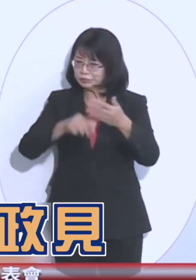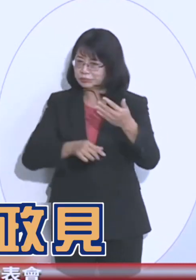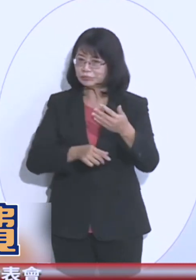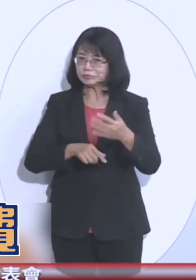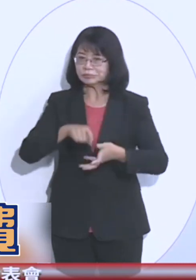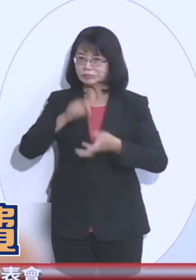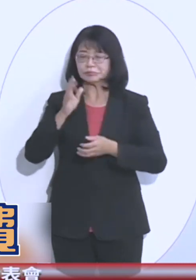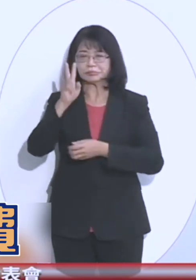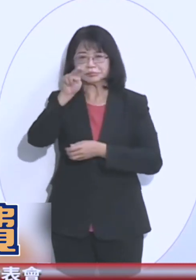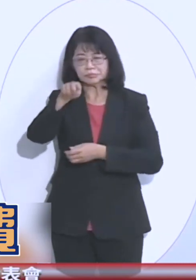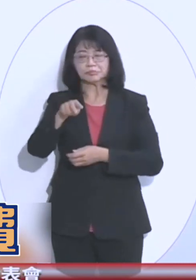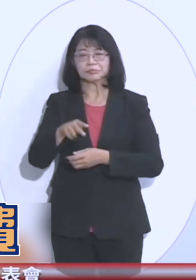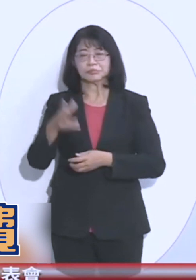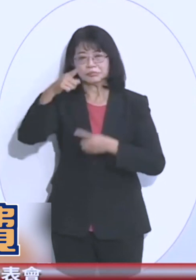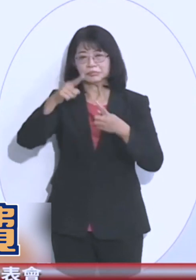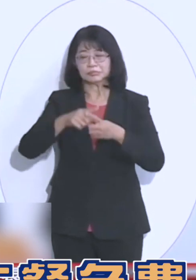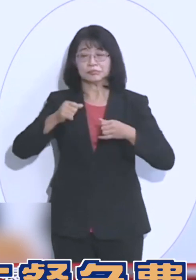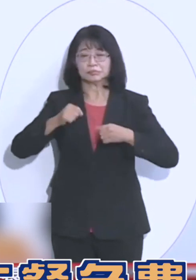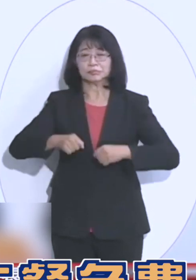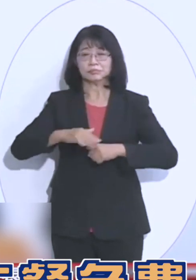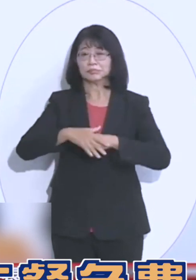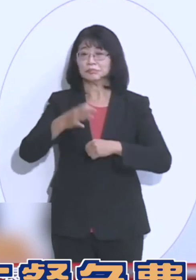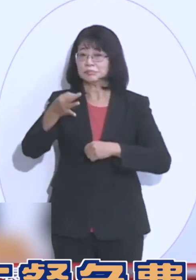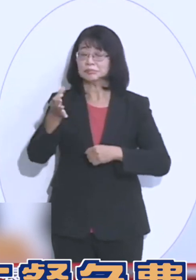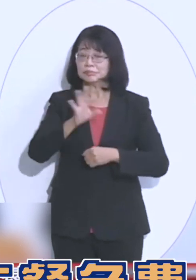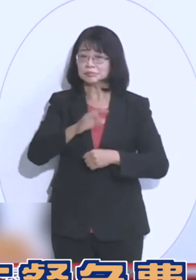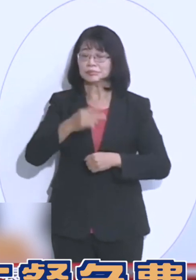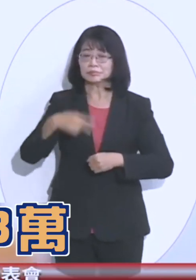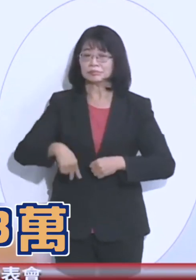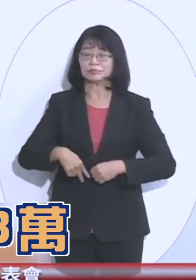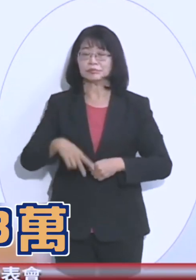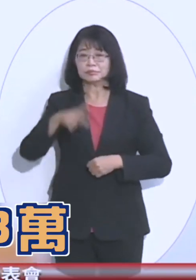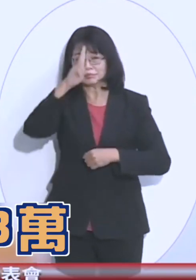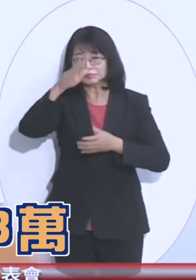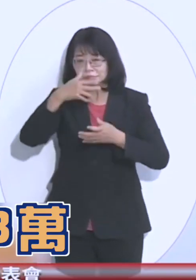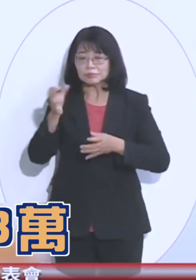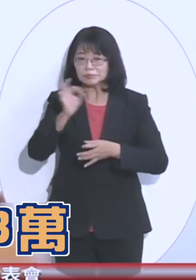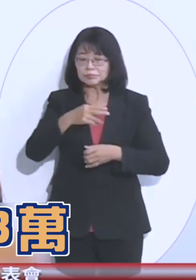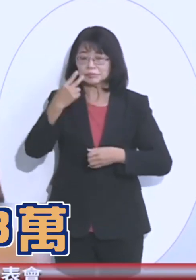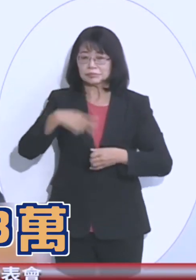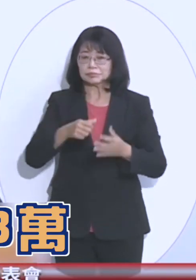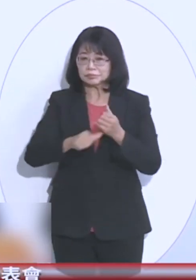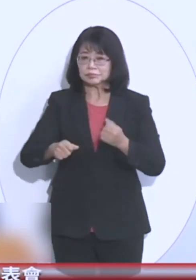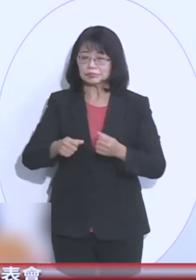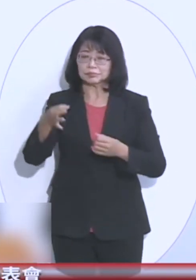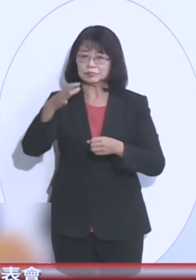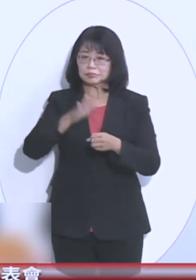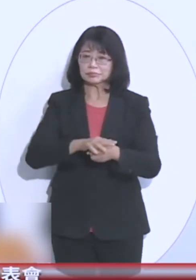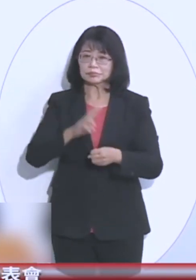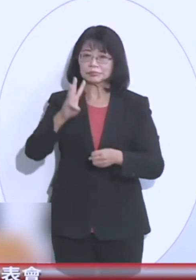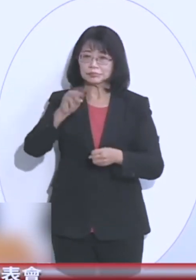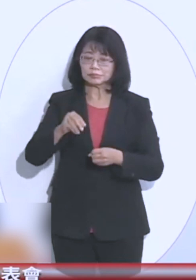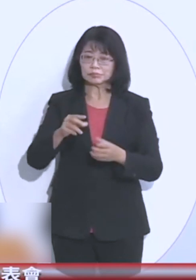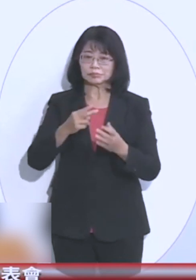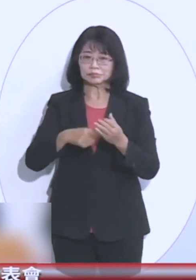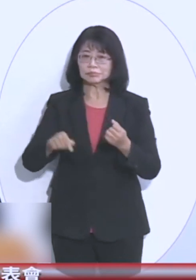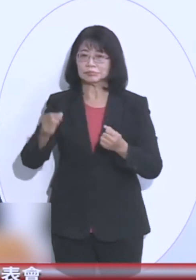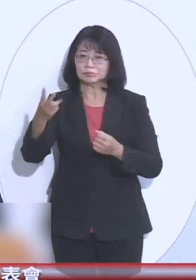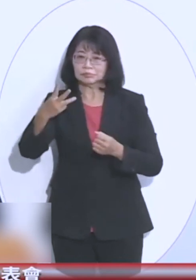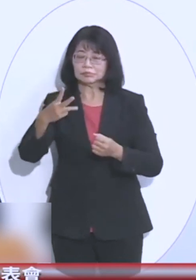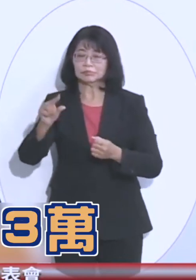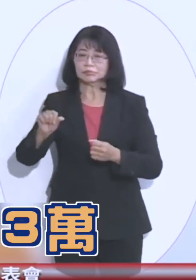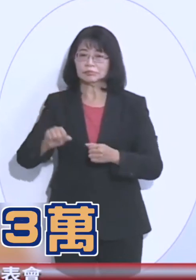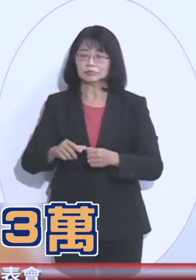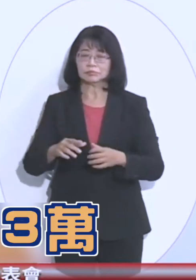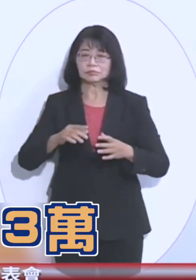件啊吼，老人健保免费，营养午餐免费，生囝补助1体3万，2体5万，尿珠啊